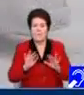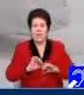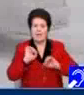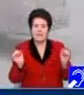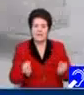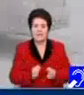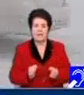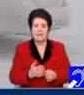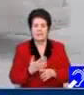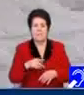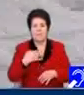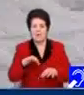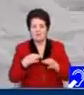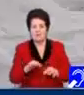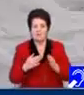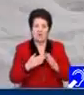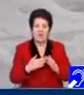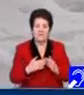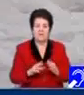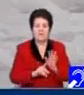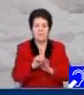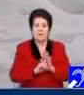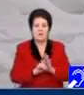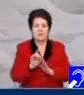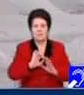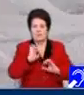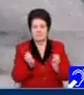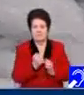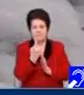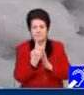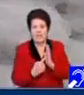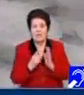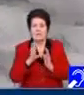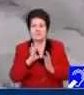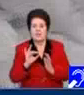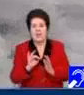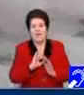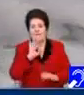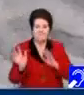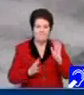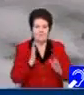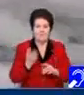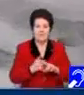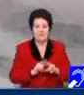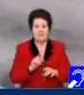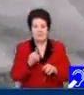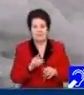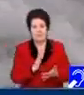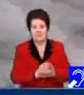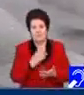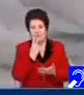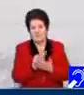vorba despre pomi, mașini și case. Temperaturile extrem de scăzute și vântul ascuțit au creat adevărate sculpturi futuriste, dacă